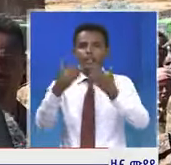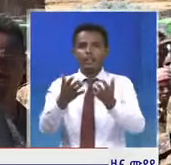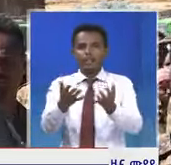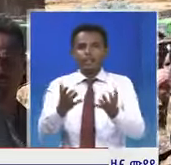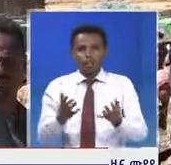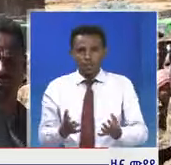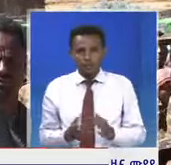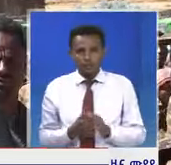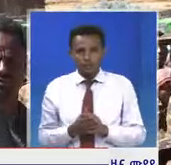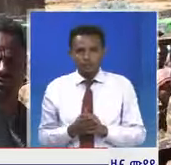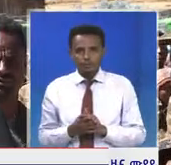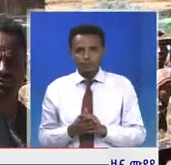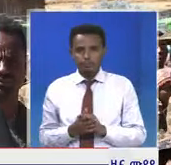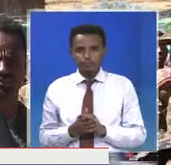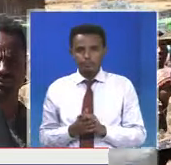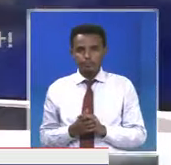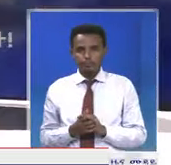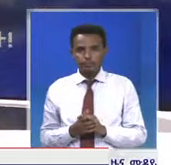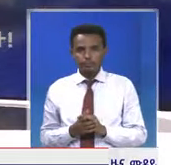ወዳለሁ።